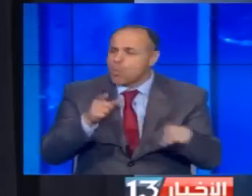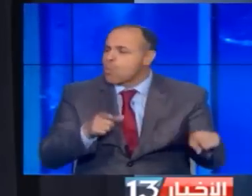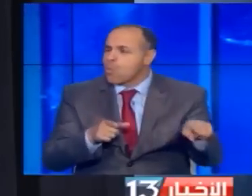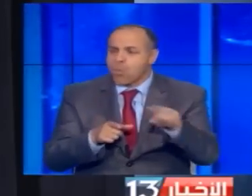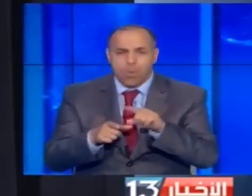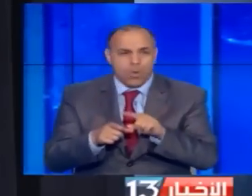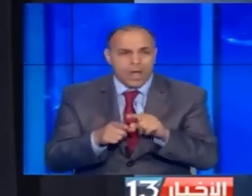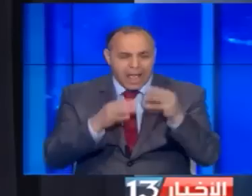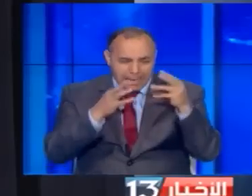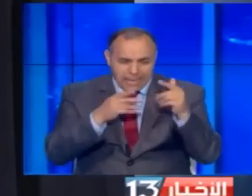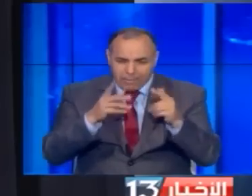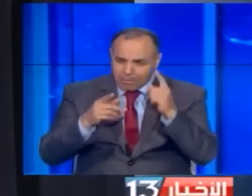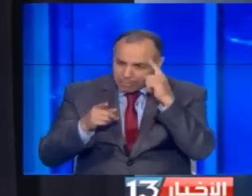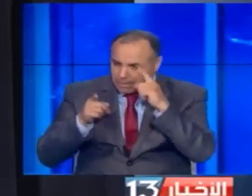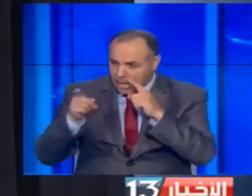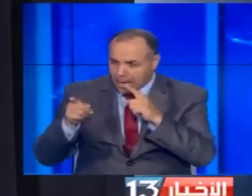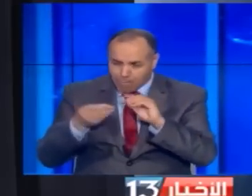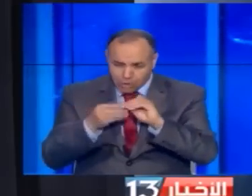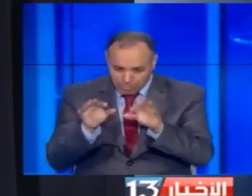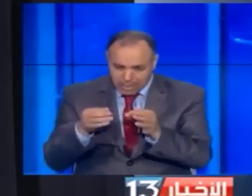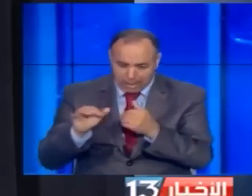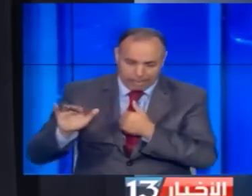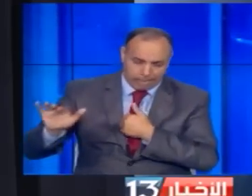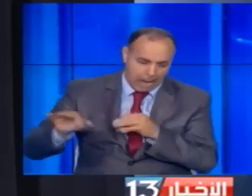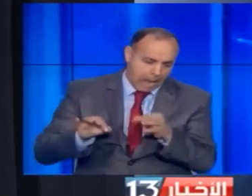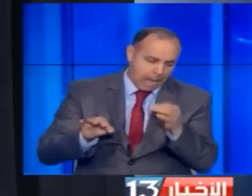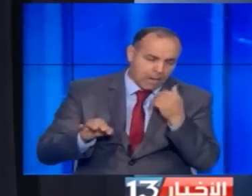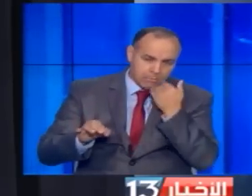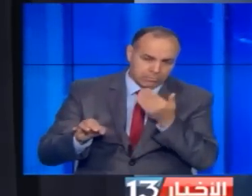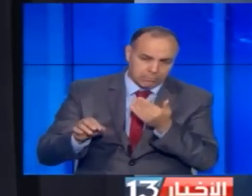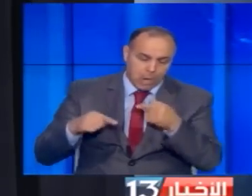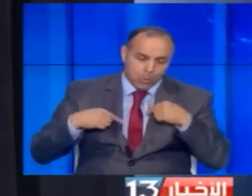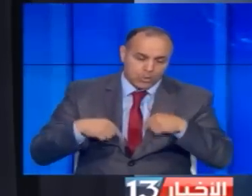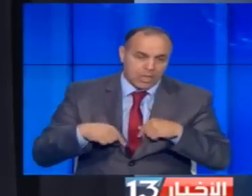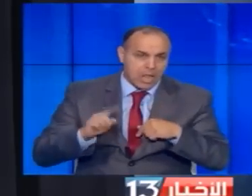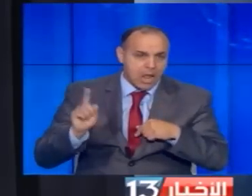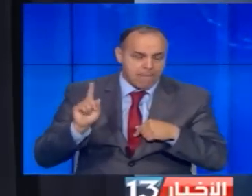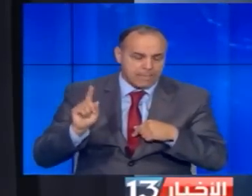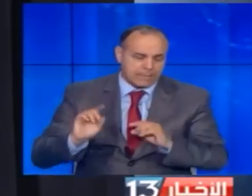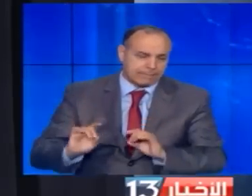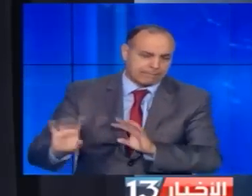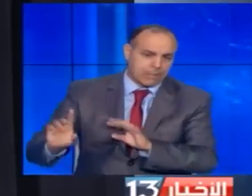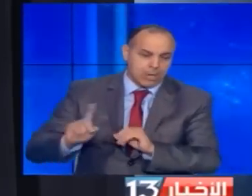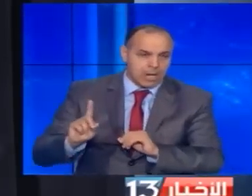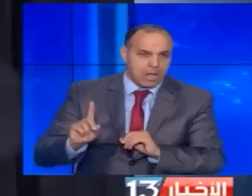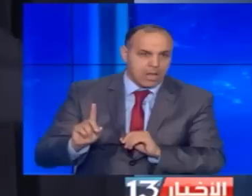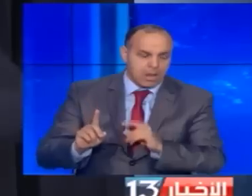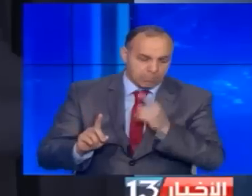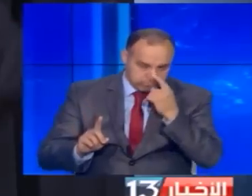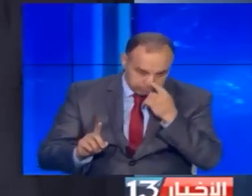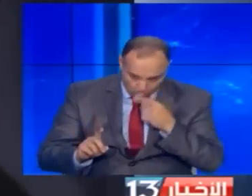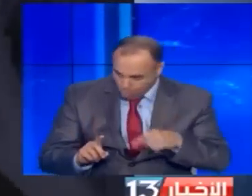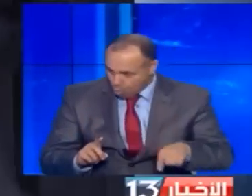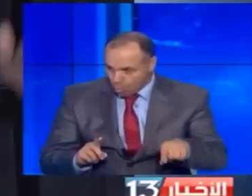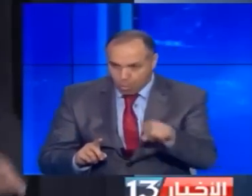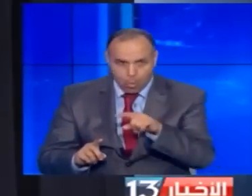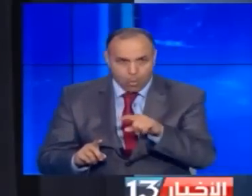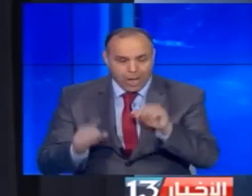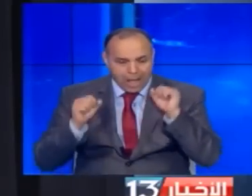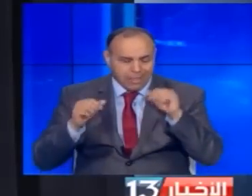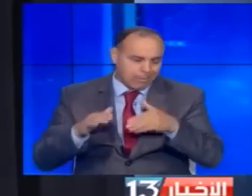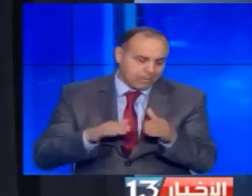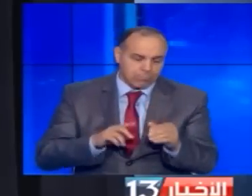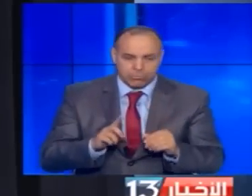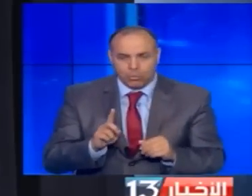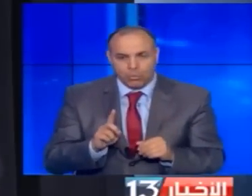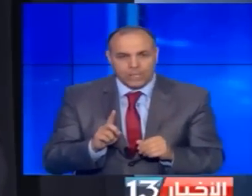أنت تحسب حساباتك ما تحبش تحل المشكل ونلقوا حلول، أنه بيسالش ننحني للعاصفة وتو يتعدى نهار ضراب ويمشي على